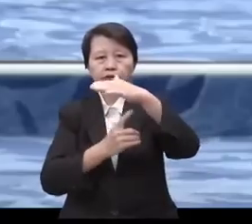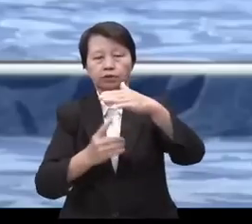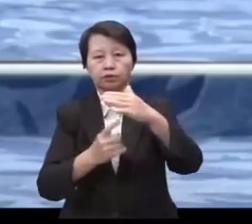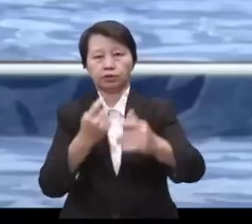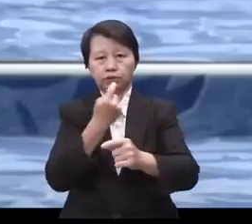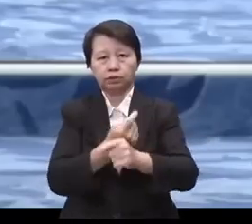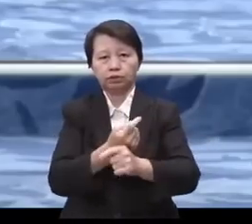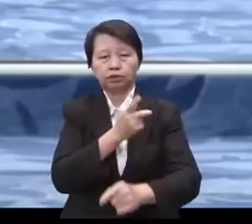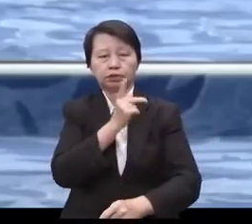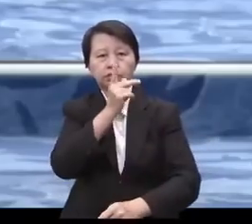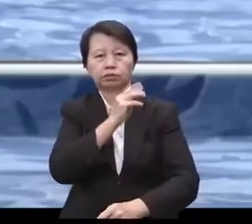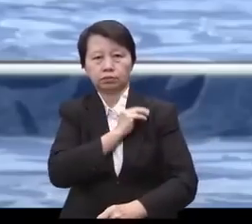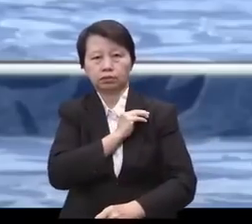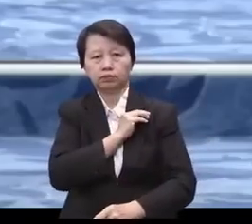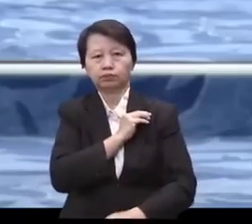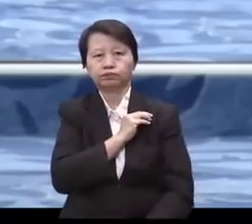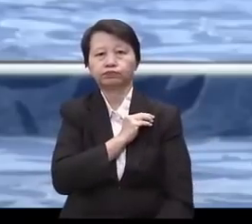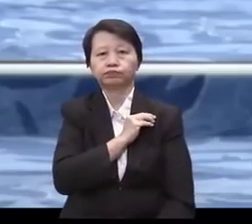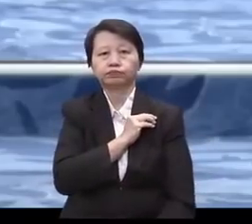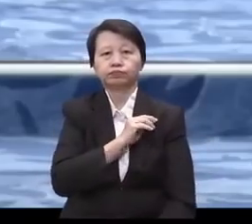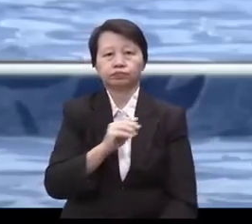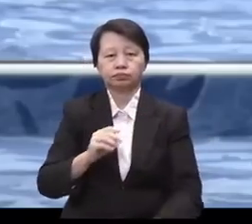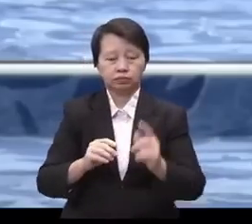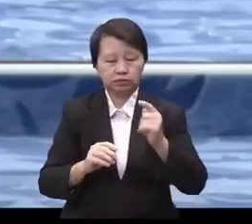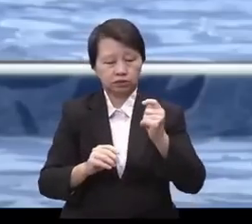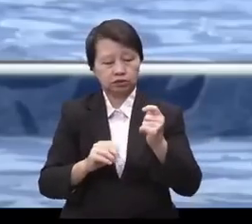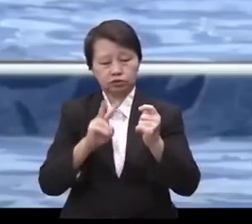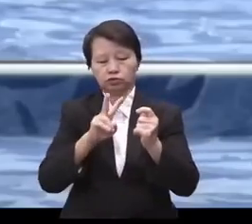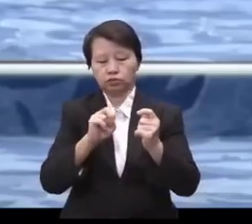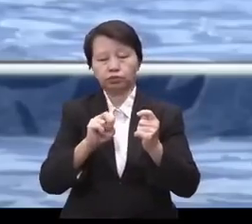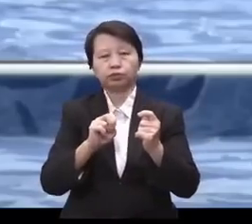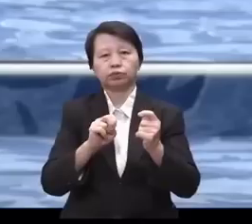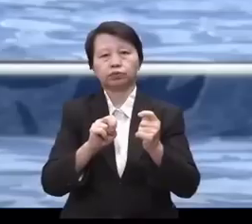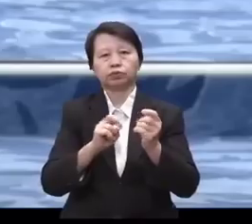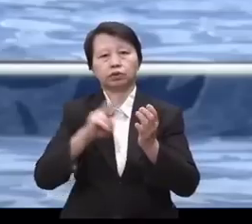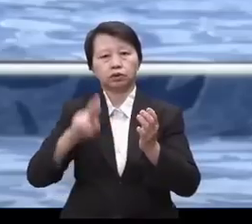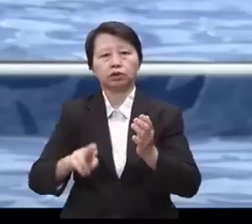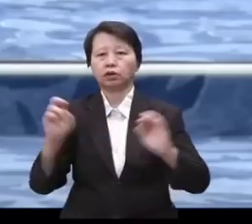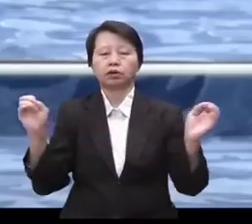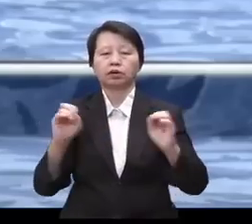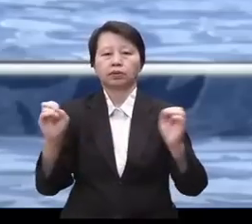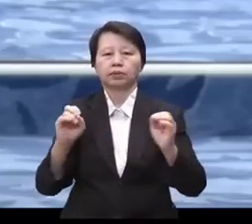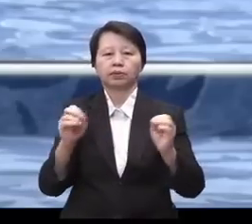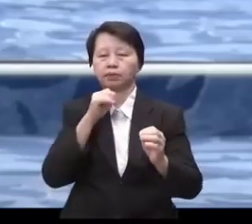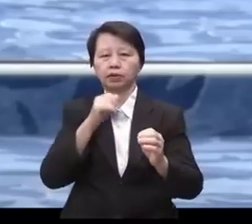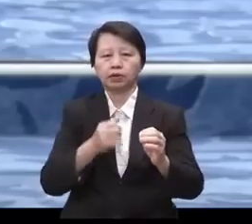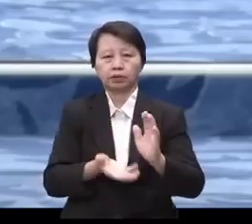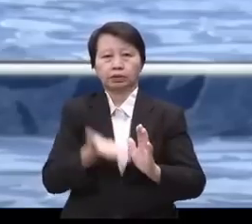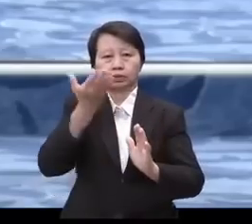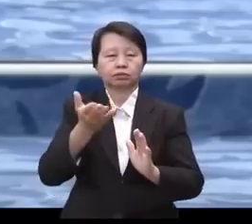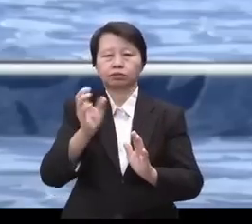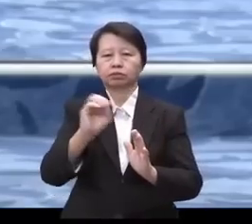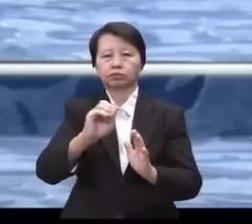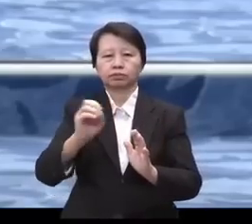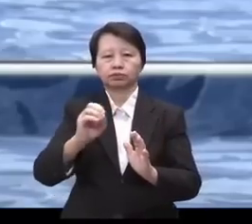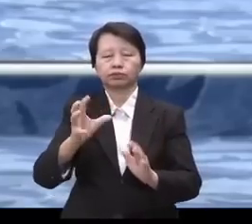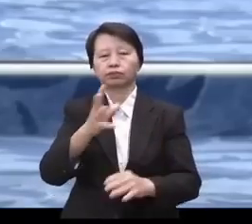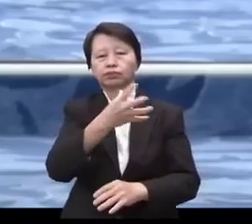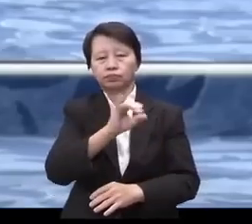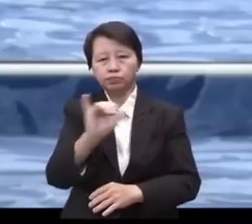ditentukan oleh kementerian, T20 yang peringkat rendah pun tidak dikenakan. Jadi begitu juga